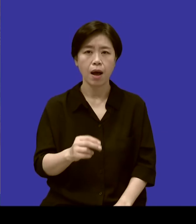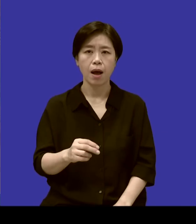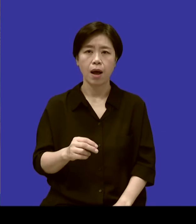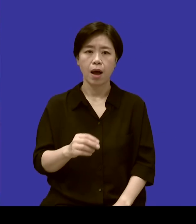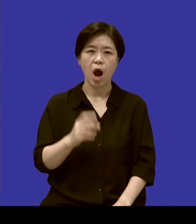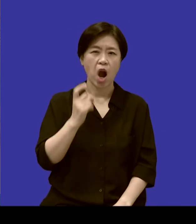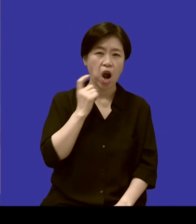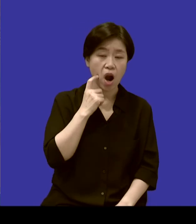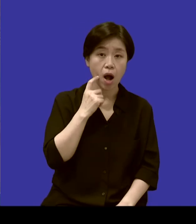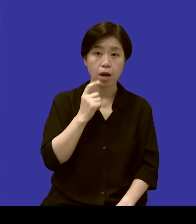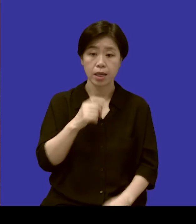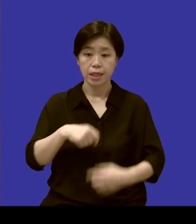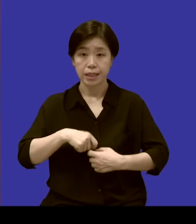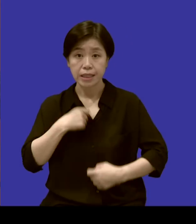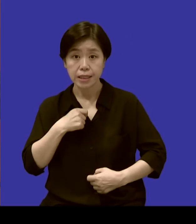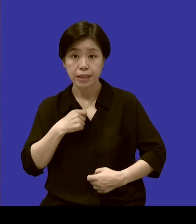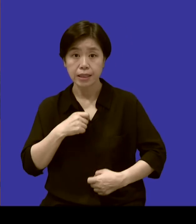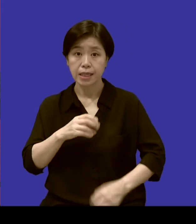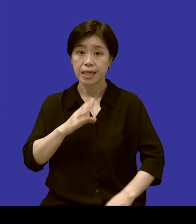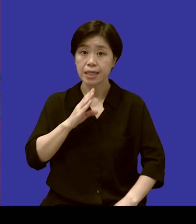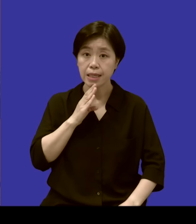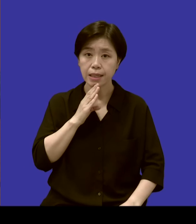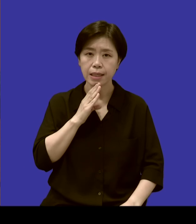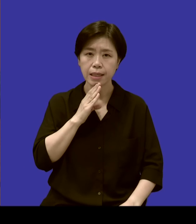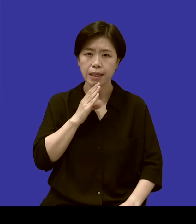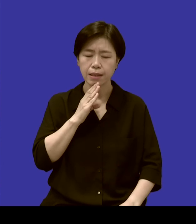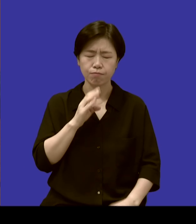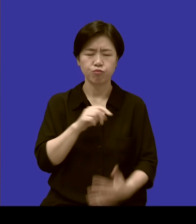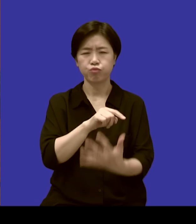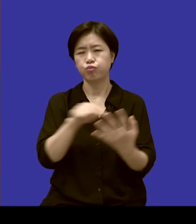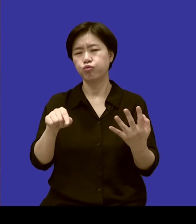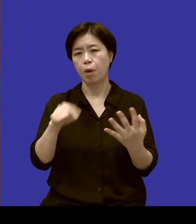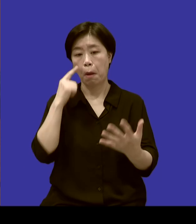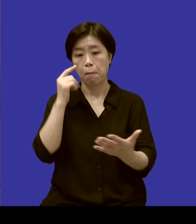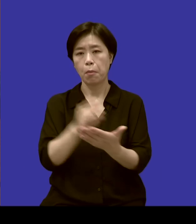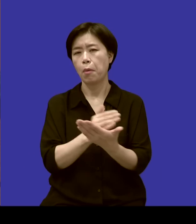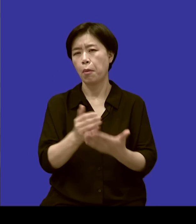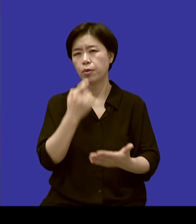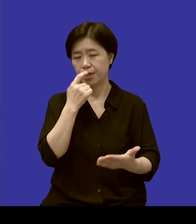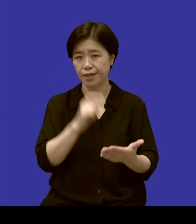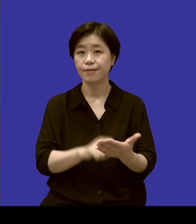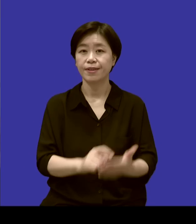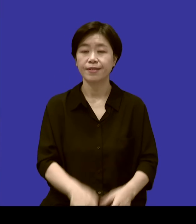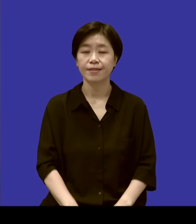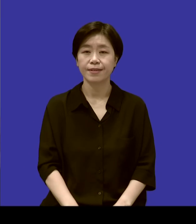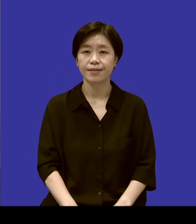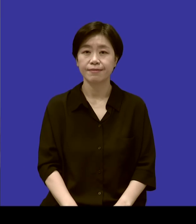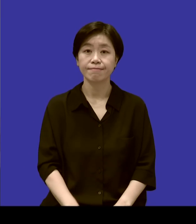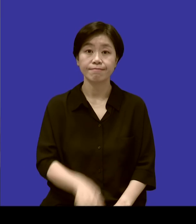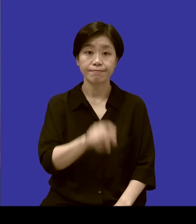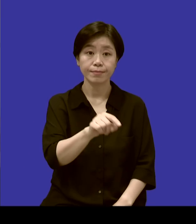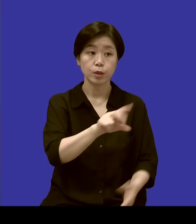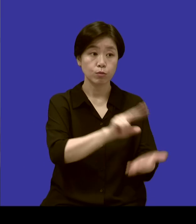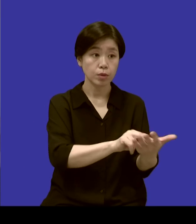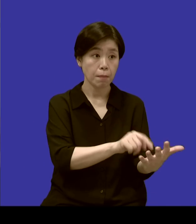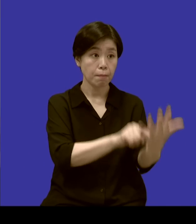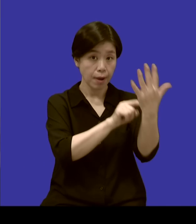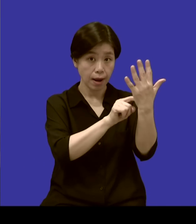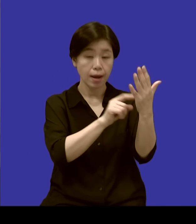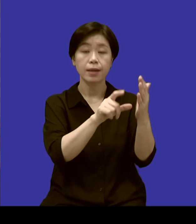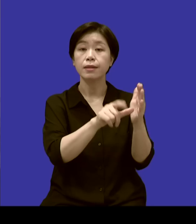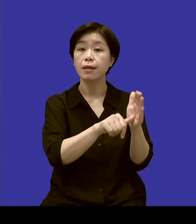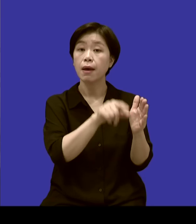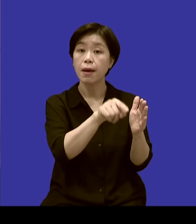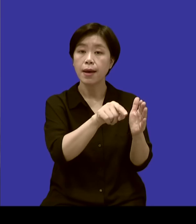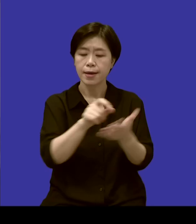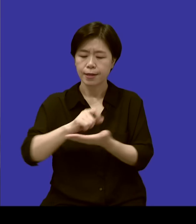예. 거짓과 진리가. 네. 그렇죠? 그래서 그러다 보니까 그거를 기록했다가 중보의 기도에